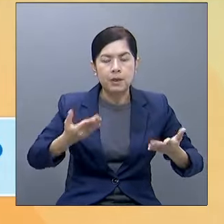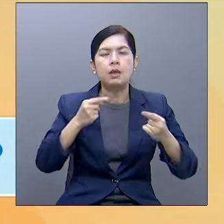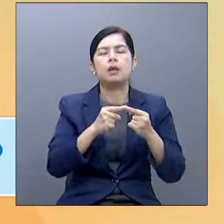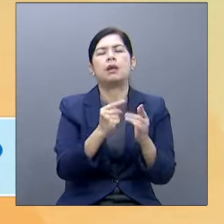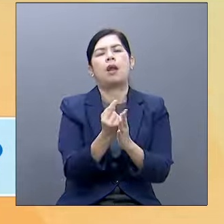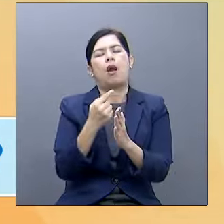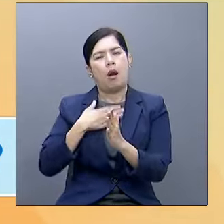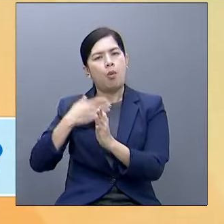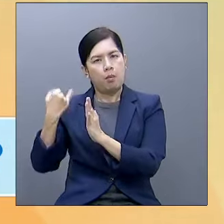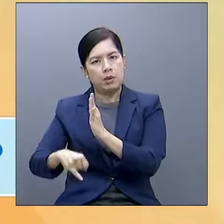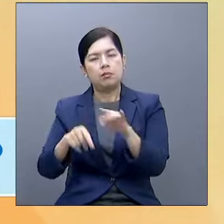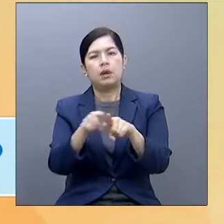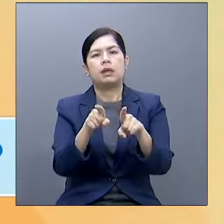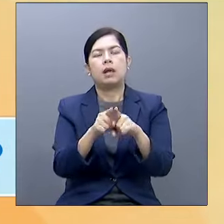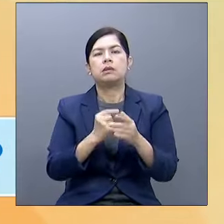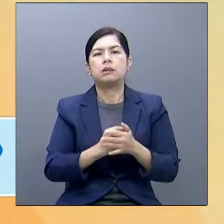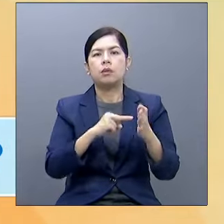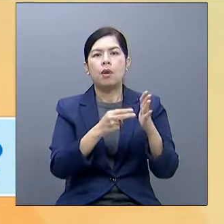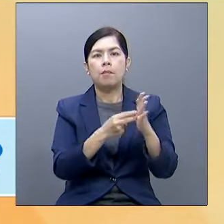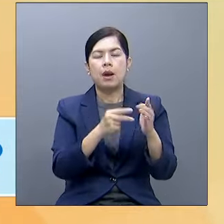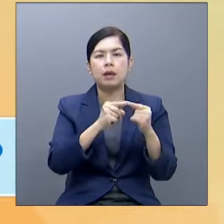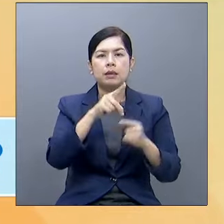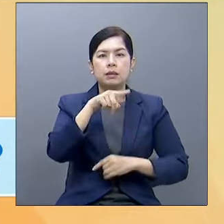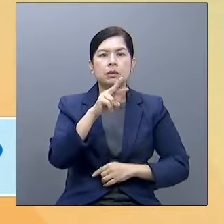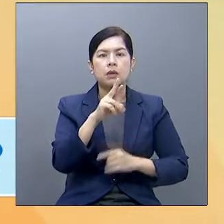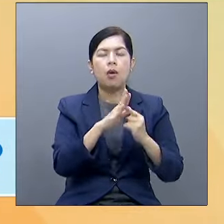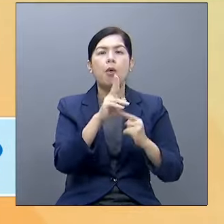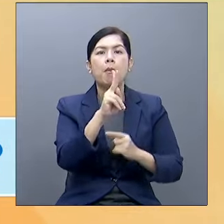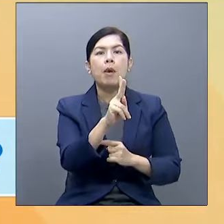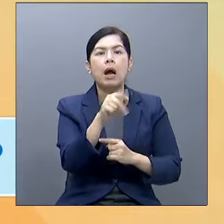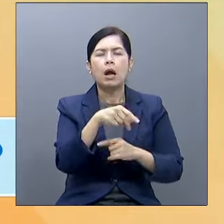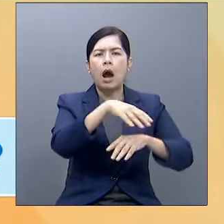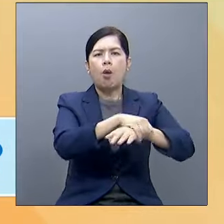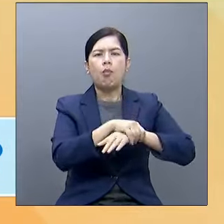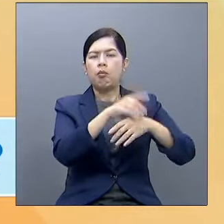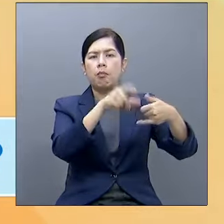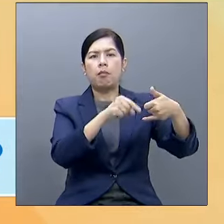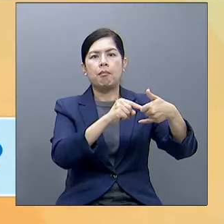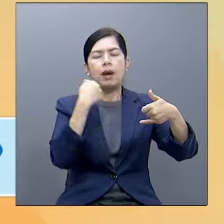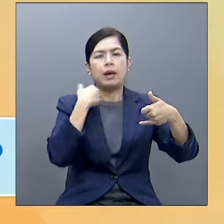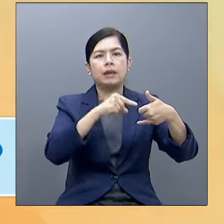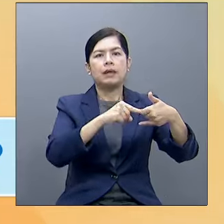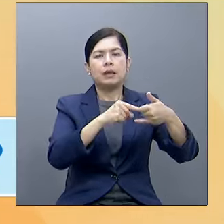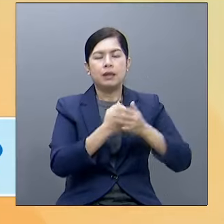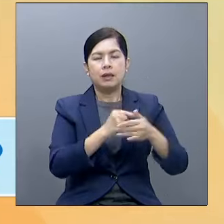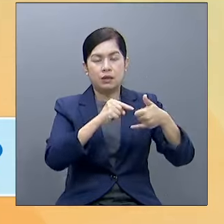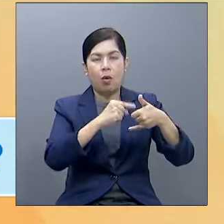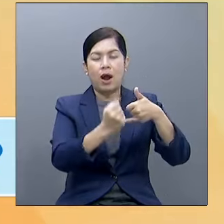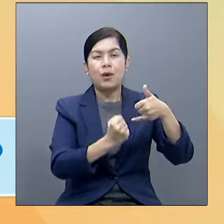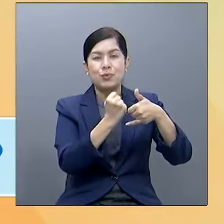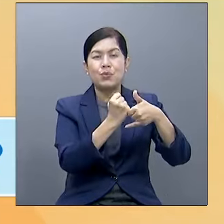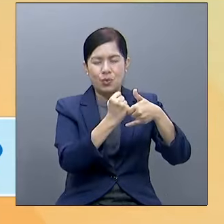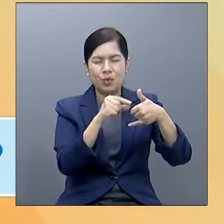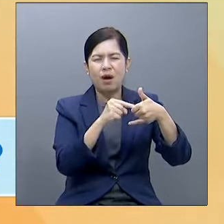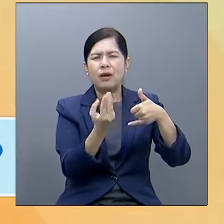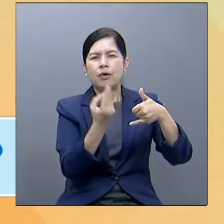ค่ะ เพราะคำว่าพรากผู้เยาว์ความหมายคือพรากคือเอาไปนำพาไปเสียจากพ่อแม่ผู้ปกครองหรือผู้ดูแล